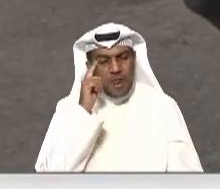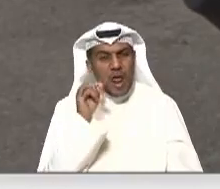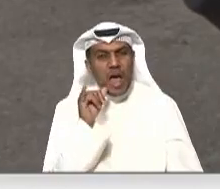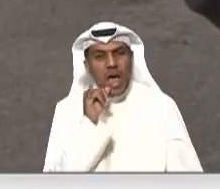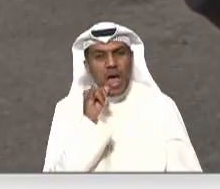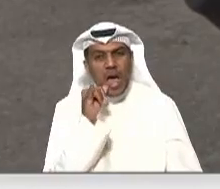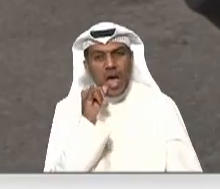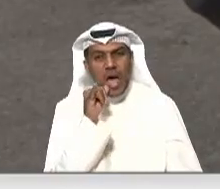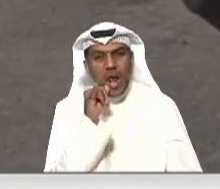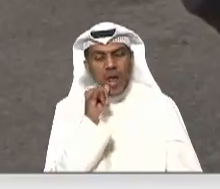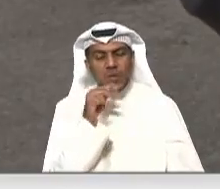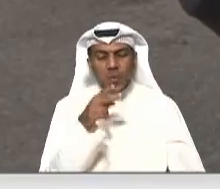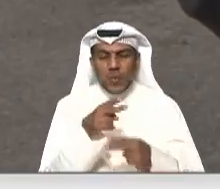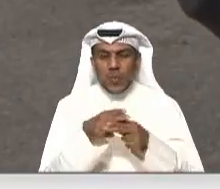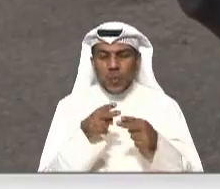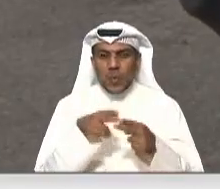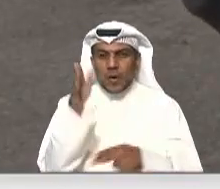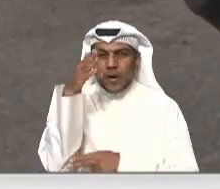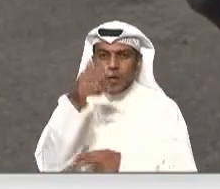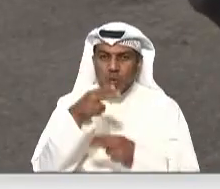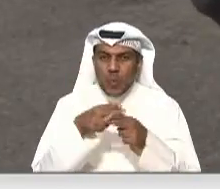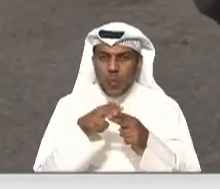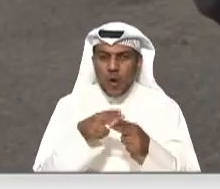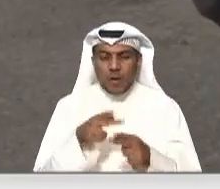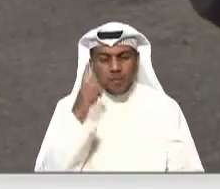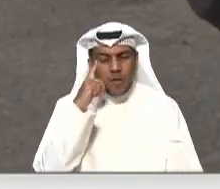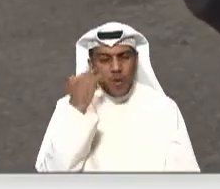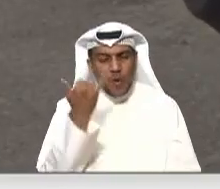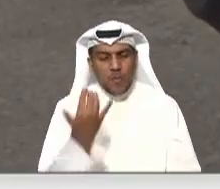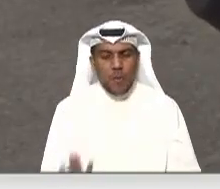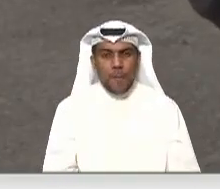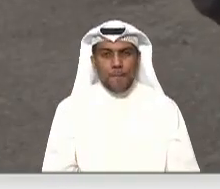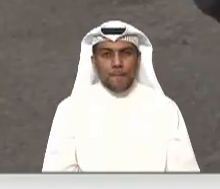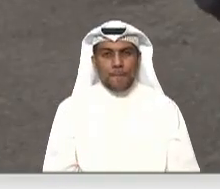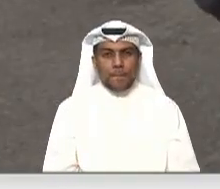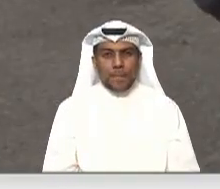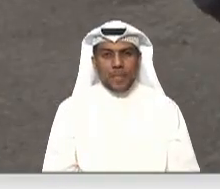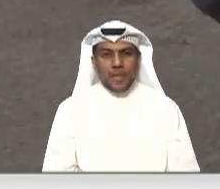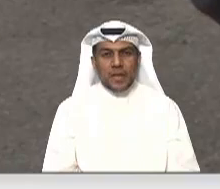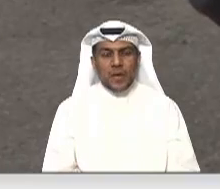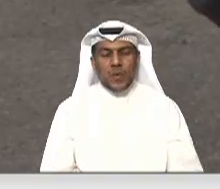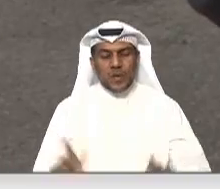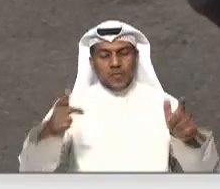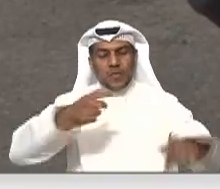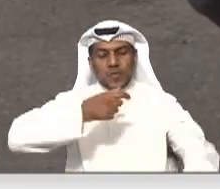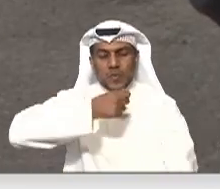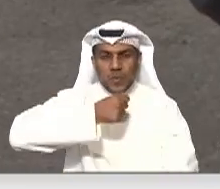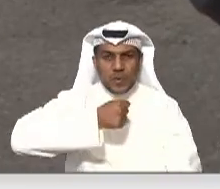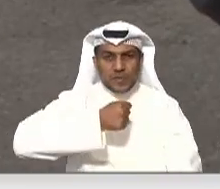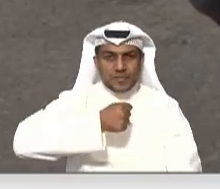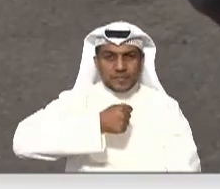العالية التي يتمتع بها ضباط وجنود الجيش الكويتي. جمال شاهين،